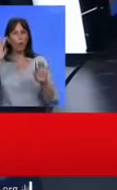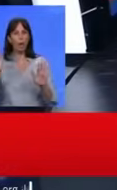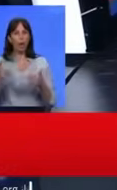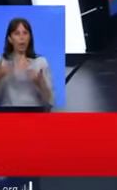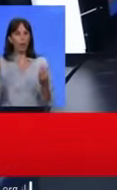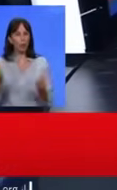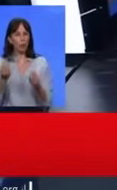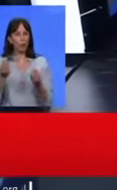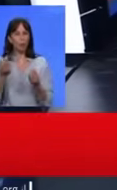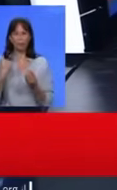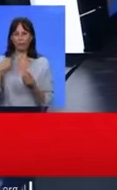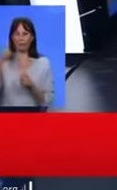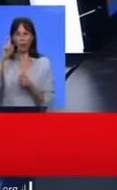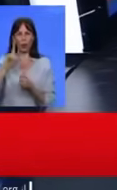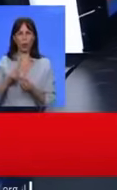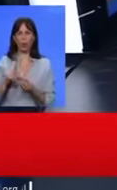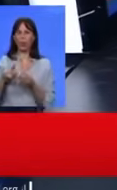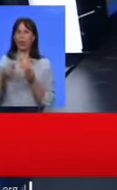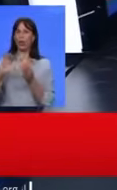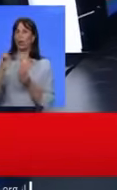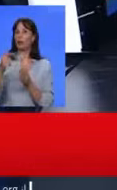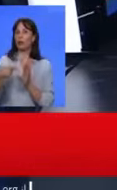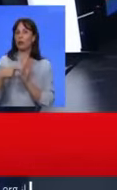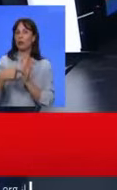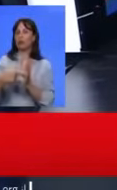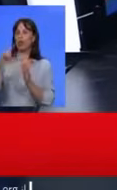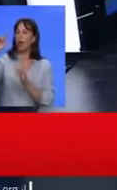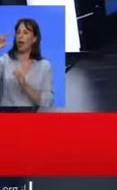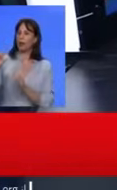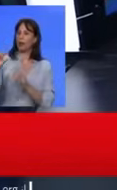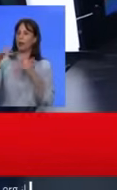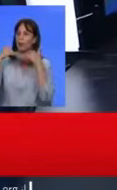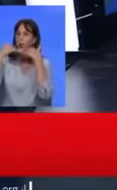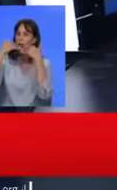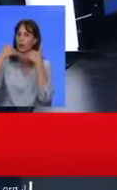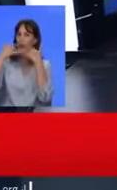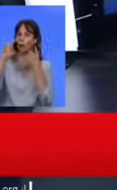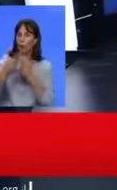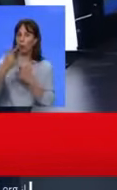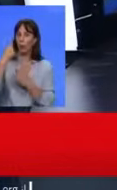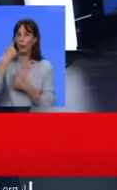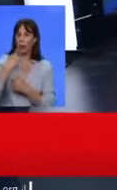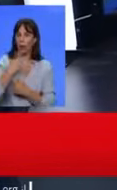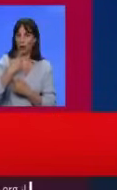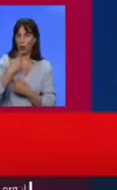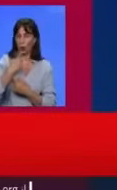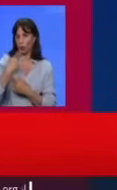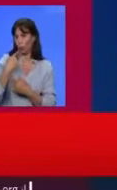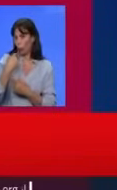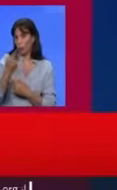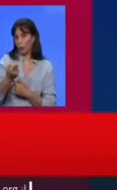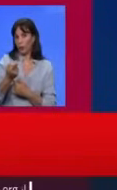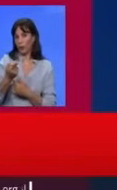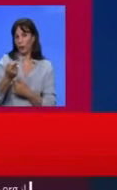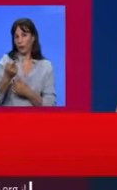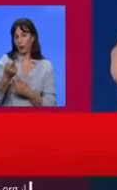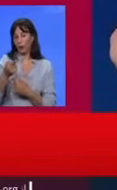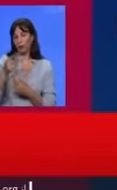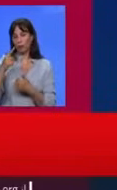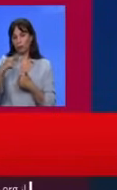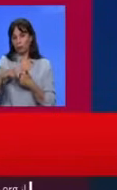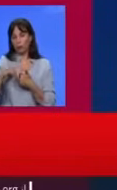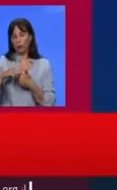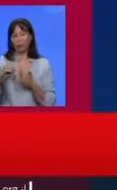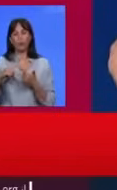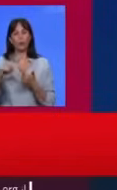אם האילתור הזה נועד כדי לגמד את עבירות שיוחסו לו בסופו של יום, זה פעם אחת. אני